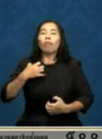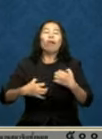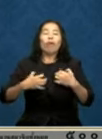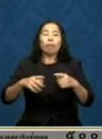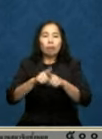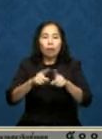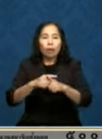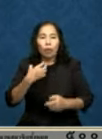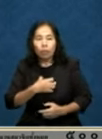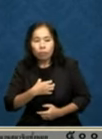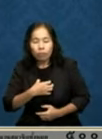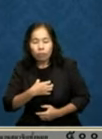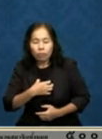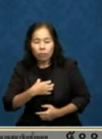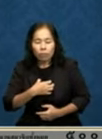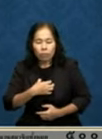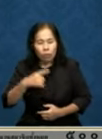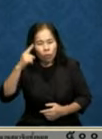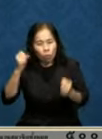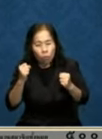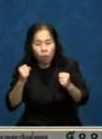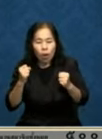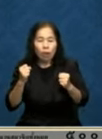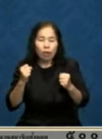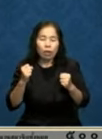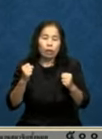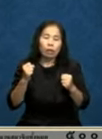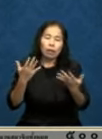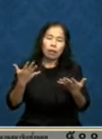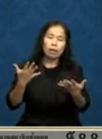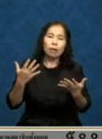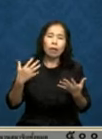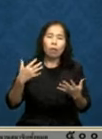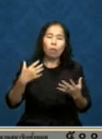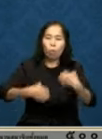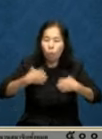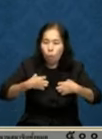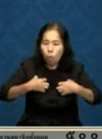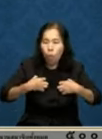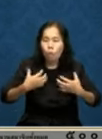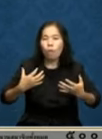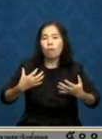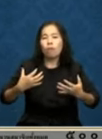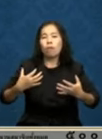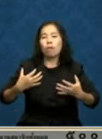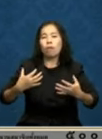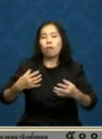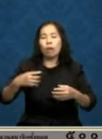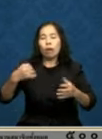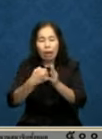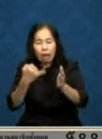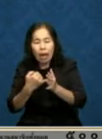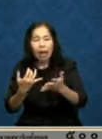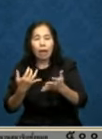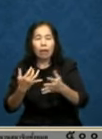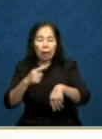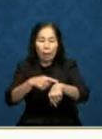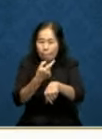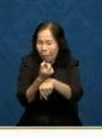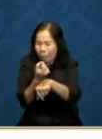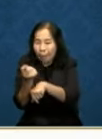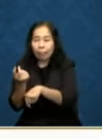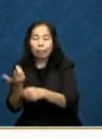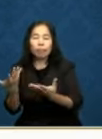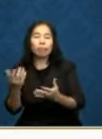ากเสียใจสุดกลายจะเป็นหวาดกลัวสุดหรือว่าอารมณ์เกรี้ยวกราดสุดอาจจะเป็นการรู้สึกผิดที่สุดภายในเสี้ยววินาทีค่ะท่านประธ